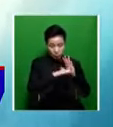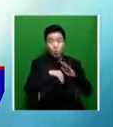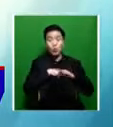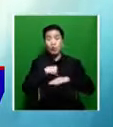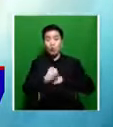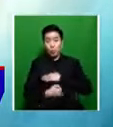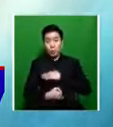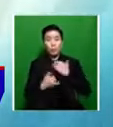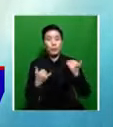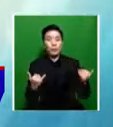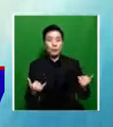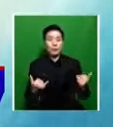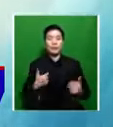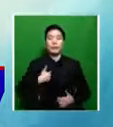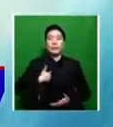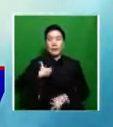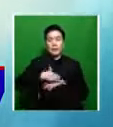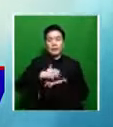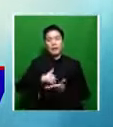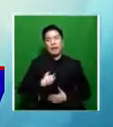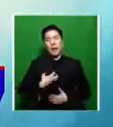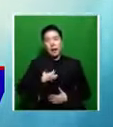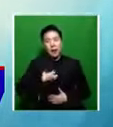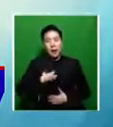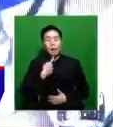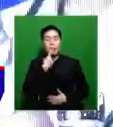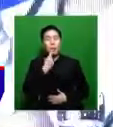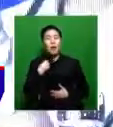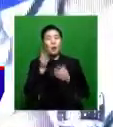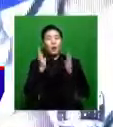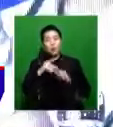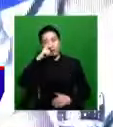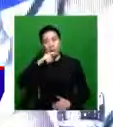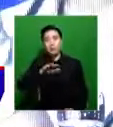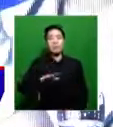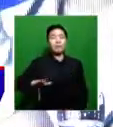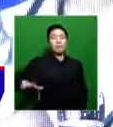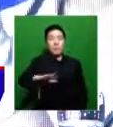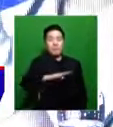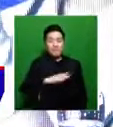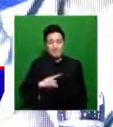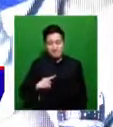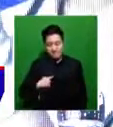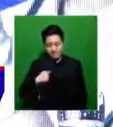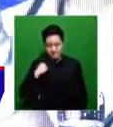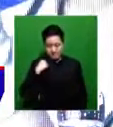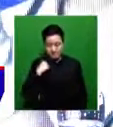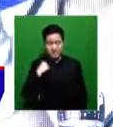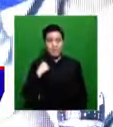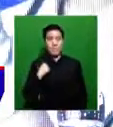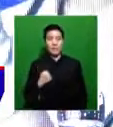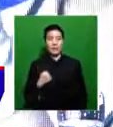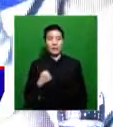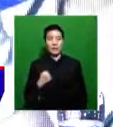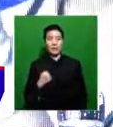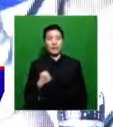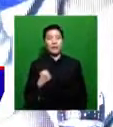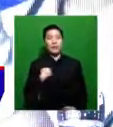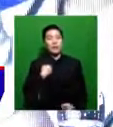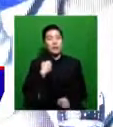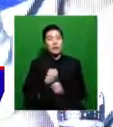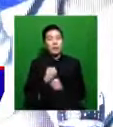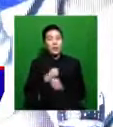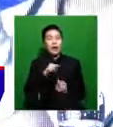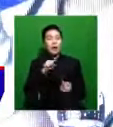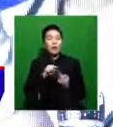ก็คือขอให้พี่น้องประชาชนทั้งหลายได้มั่นใจนะครับในการปฏิบัติของกระทรวง